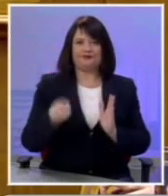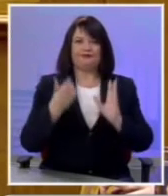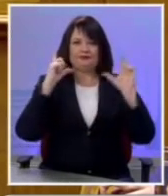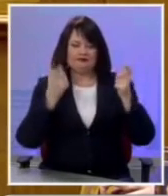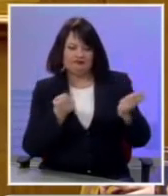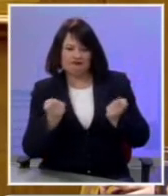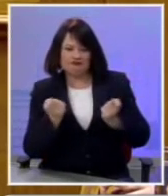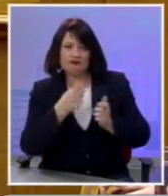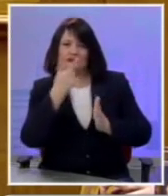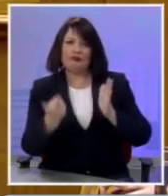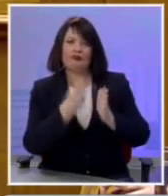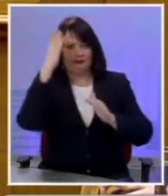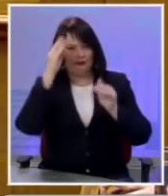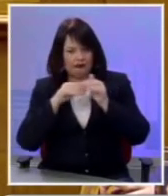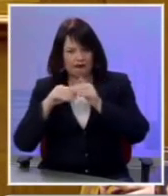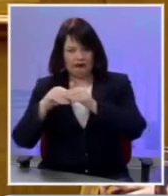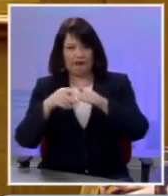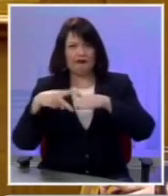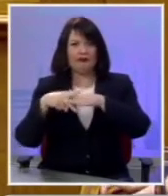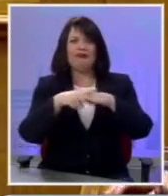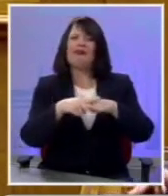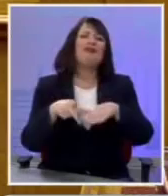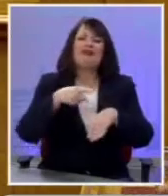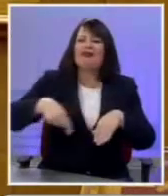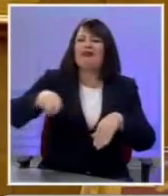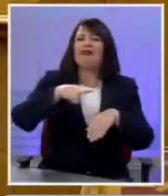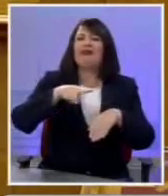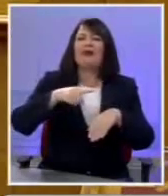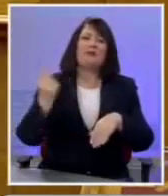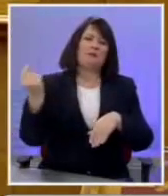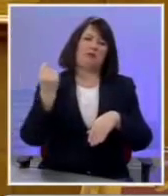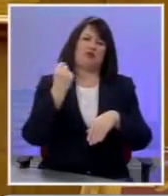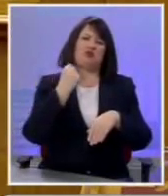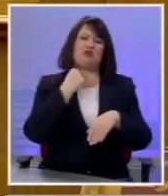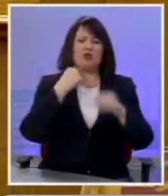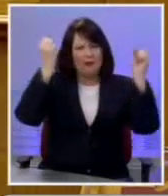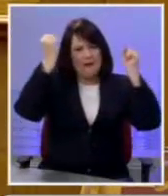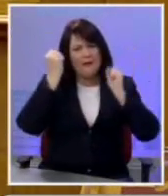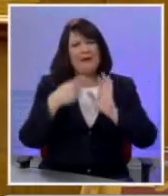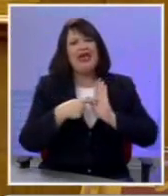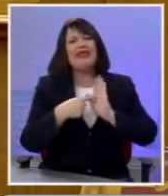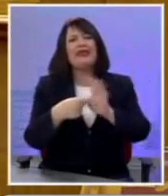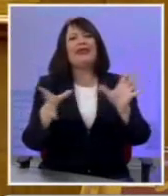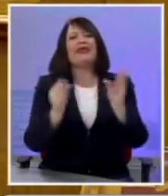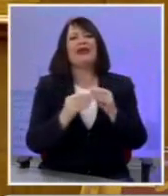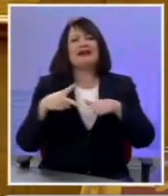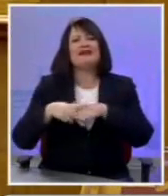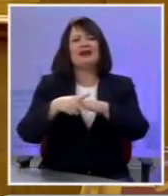διενέργεια δύο ανακεφαλοποιήσεων, προκαλέσατε απώλειες στον δείκτη των τραπεζών της τάξης